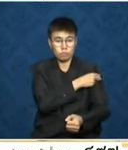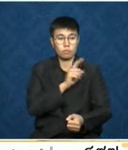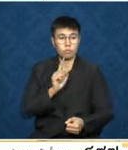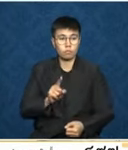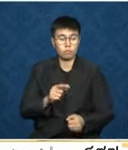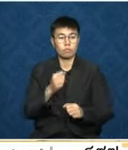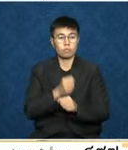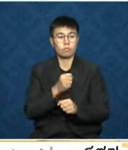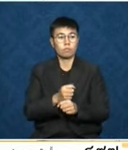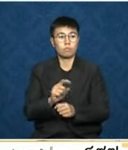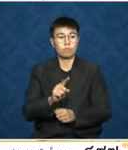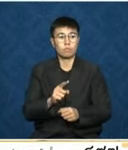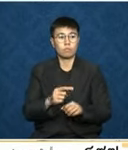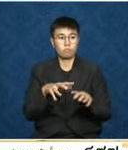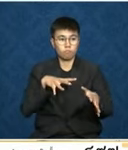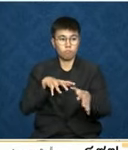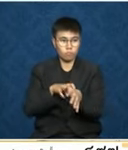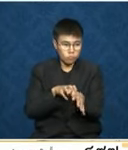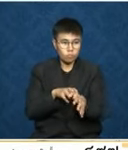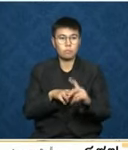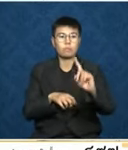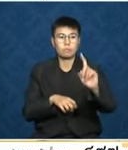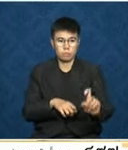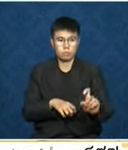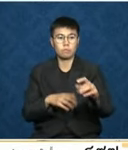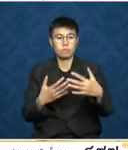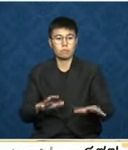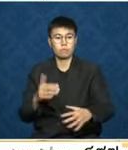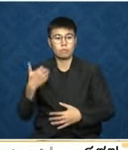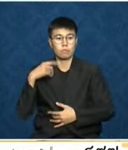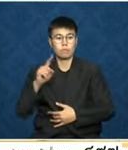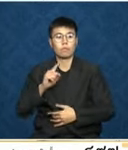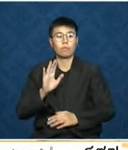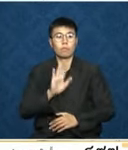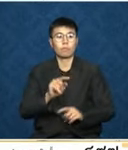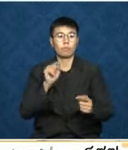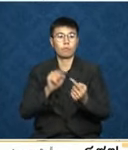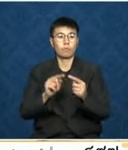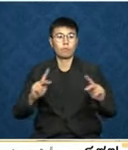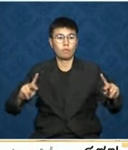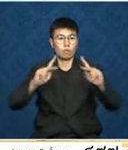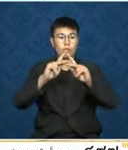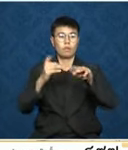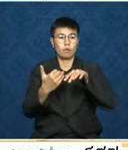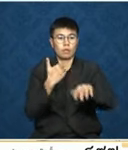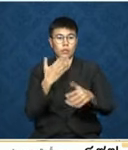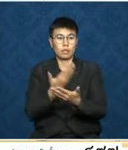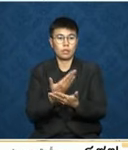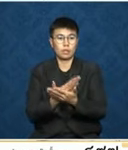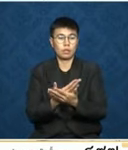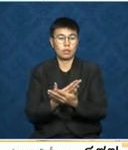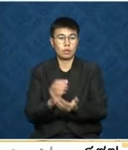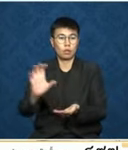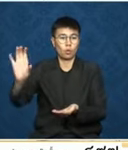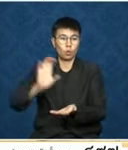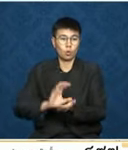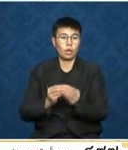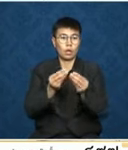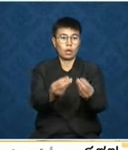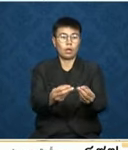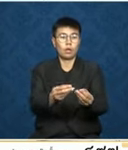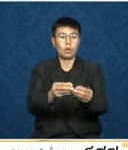ทางเส้นนี้นะคะท่านประธานจึงจากจะเรียนท่านประธานค่ะฝากไปยังกระทรวงคมนาคมช่วยสนับสนุนงบประมาณส่วนหนึ่งอ่ะค่ะให้กับแขวง